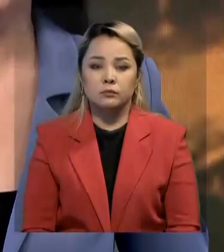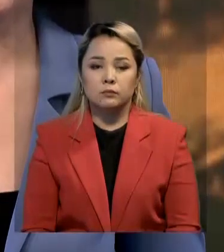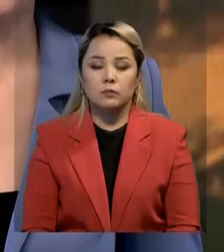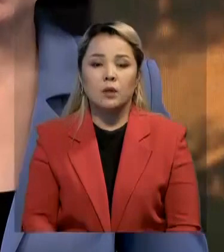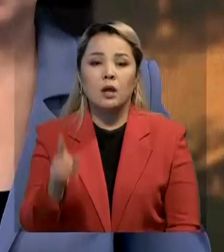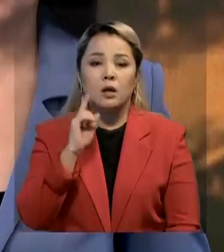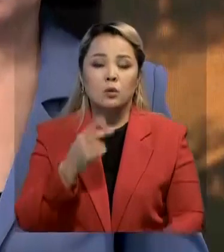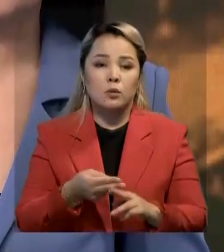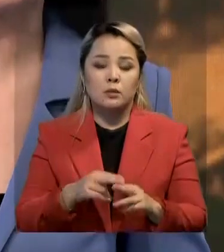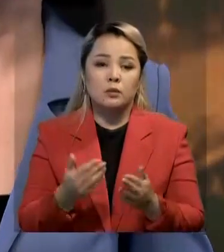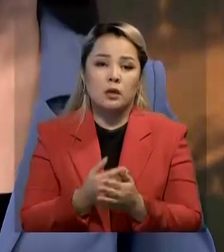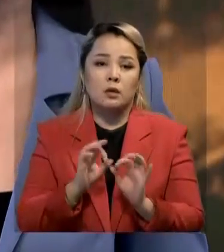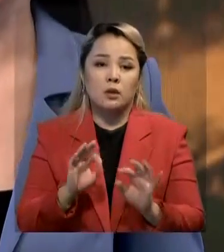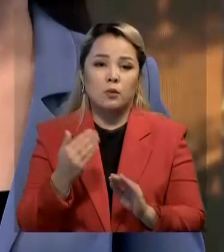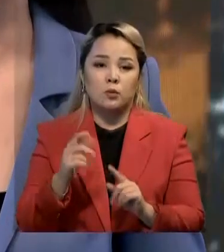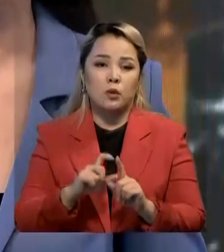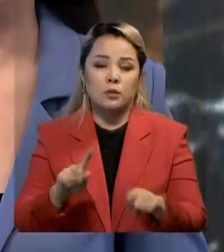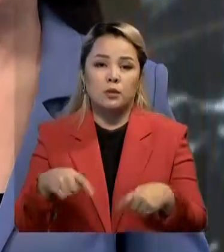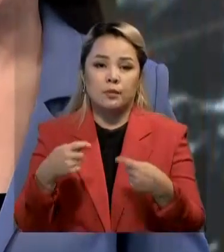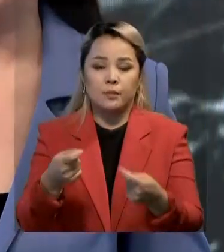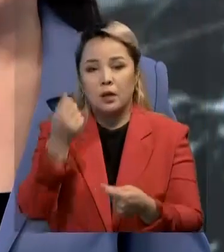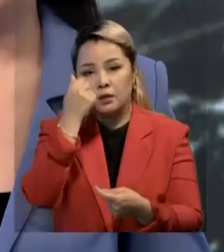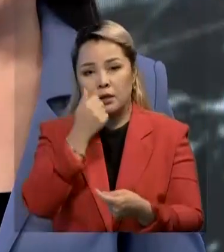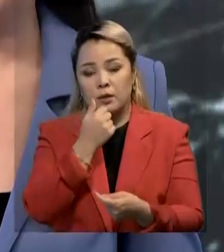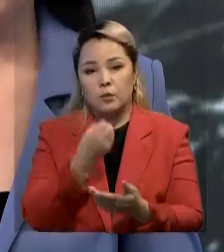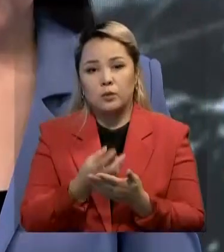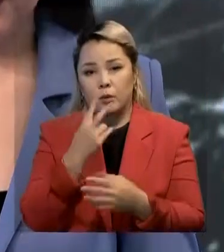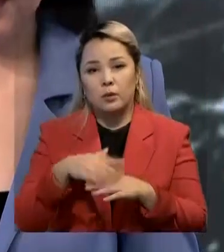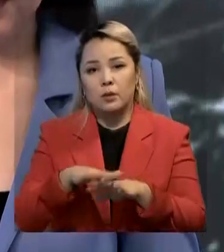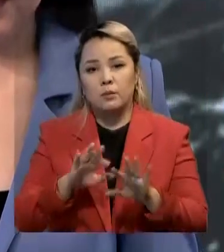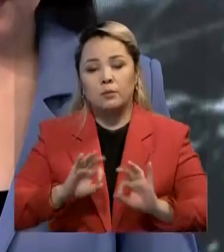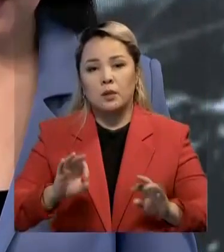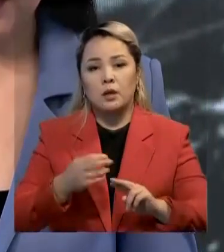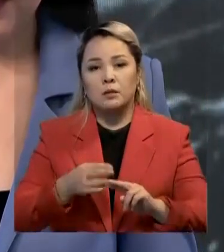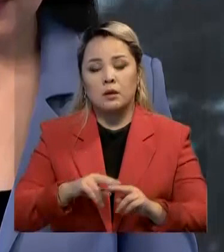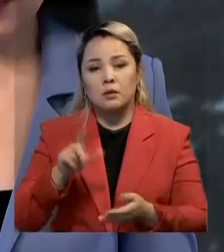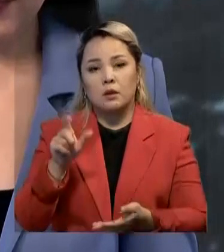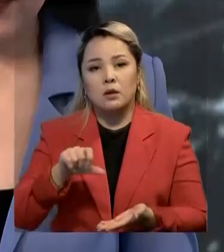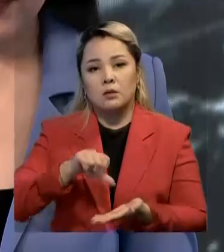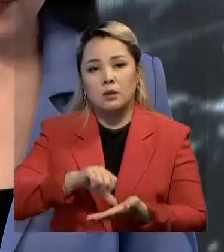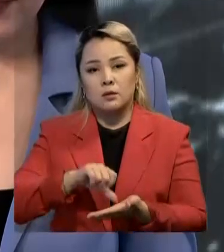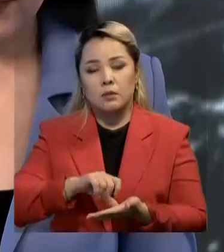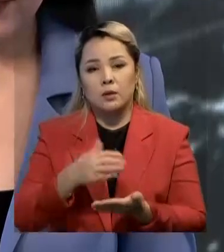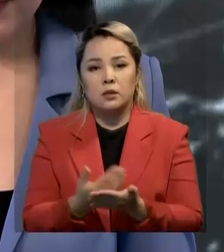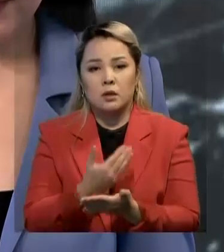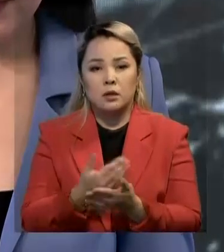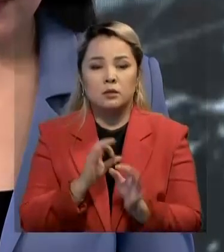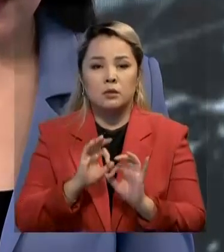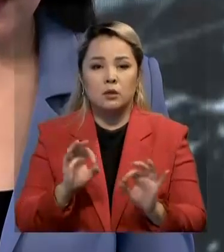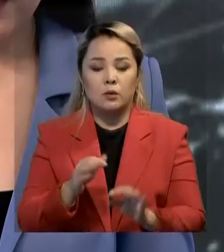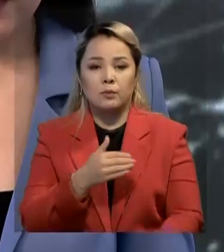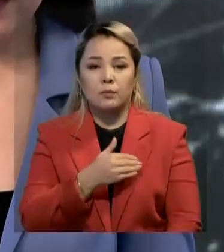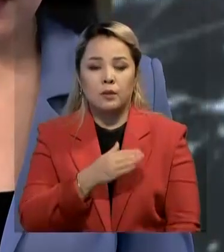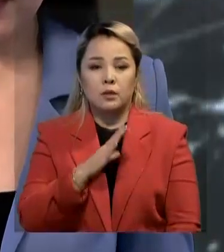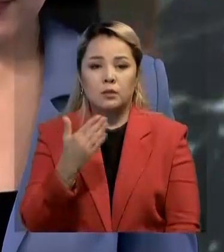Азамат, бүгінгі шолу осындай болды. Сөз кезегі өзіңізде. Рахмет. Қадірлі көрермен, Шартара байдарында әріптесім Жұлдыз ата келді. Жаһандағы бірер ақпармен сіздермен